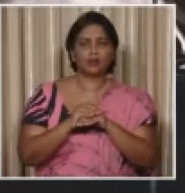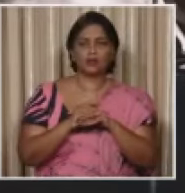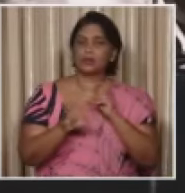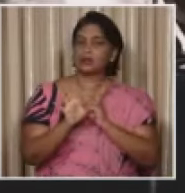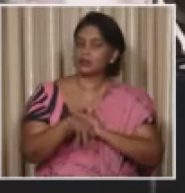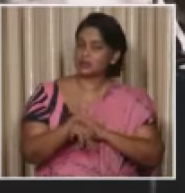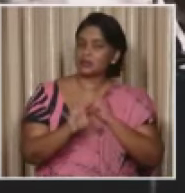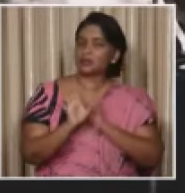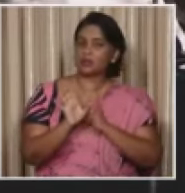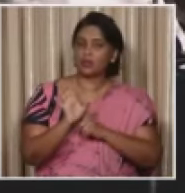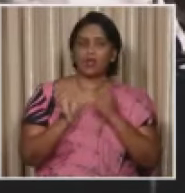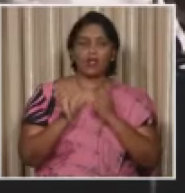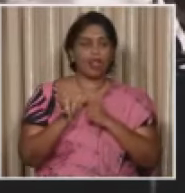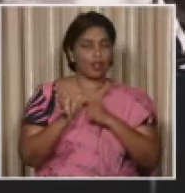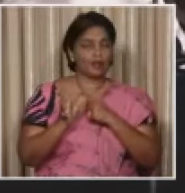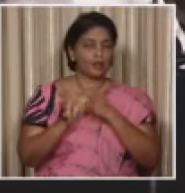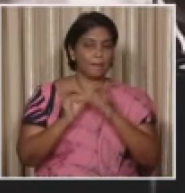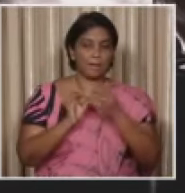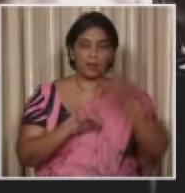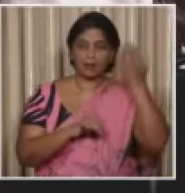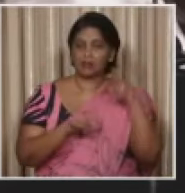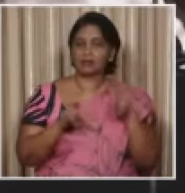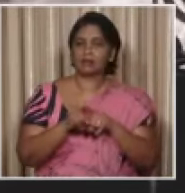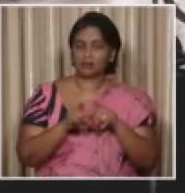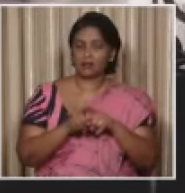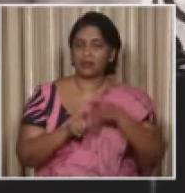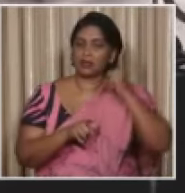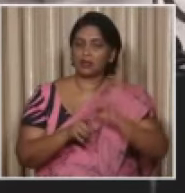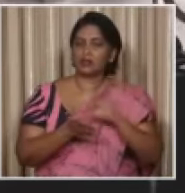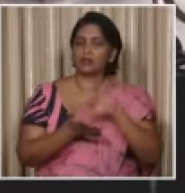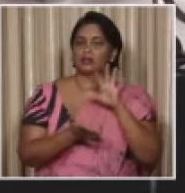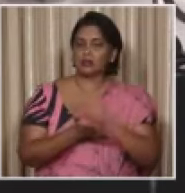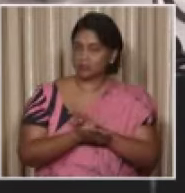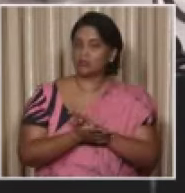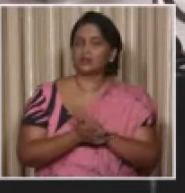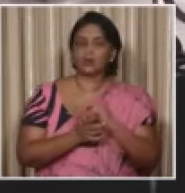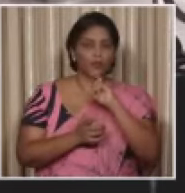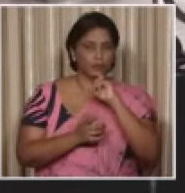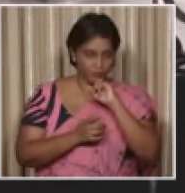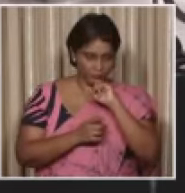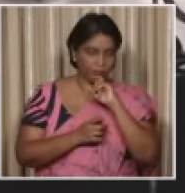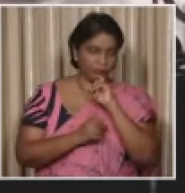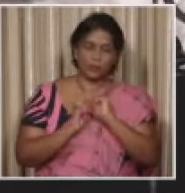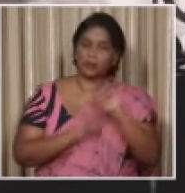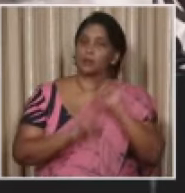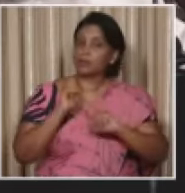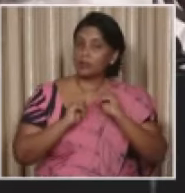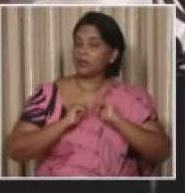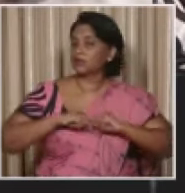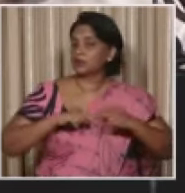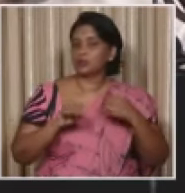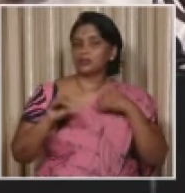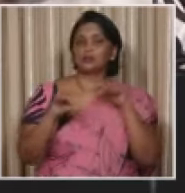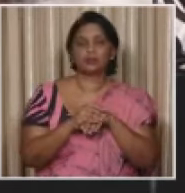අවස්ථාවකම අනුර බණ්ඩාරනායක හිටපු කතානායකතුමා දුන්න තීන්දුවක් උපුටා දක්වමින් ශ්‍රේෂ්ඨාධිකරණයට පාර්ලිමේන්තුවේ කටයුතු වලට